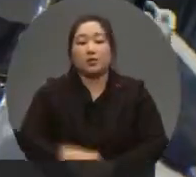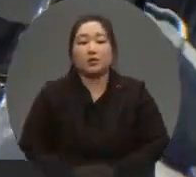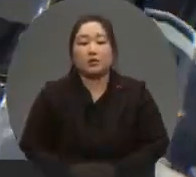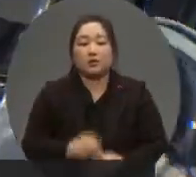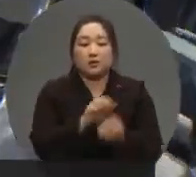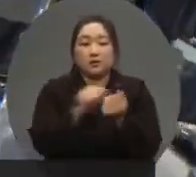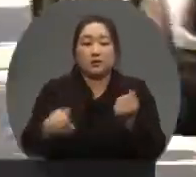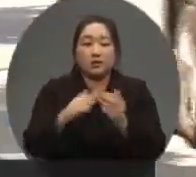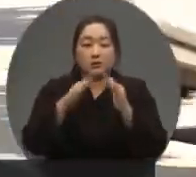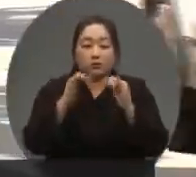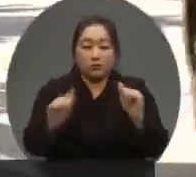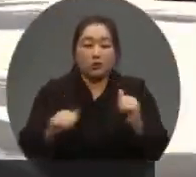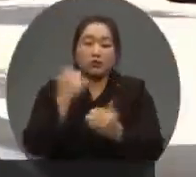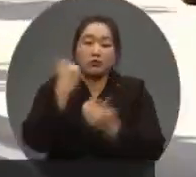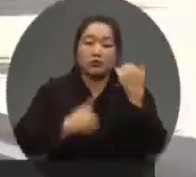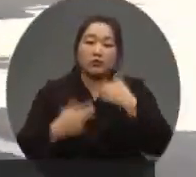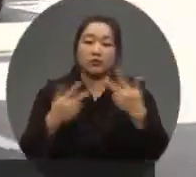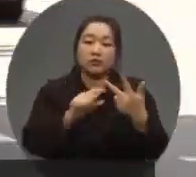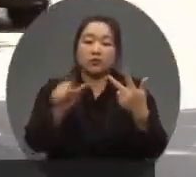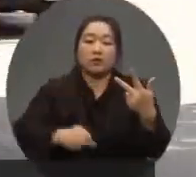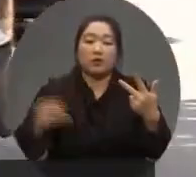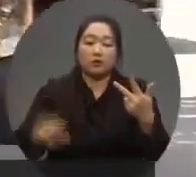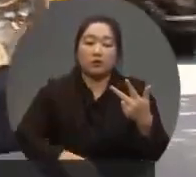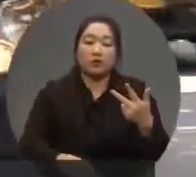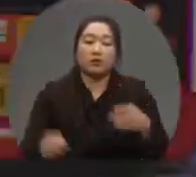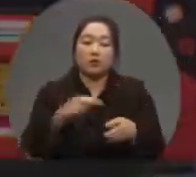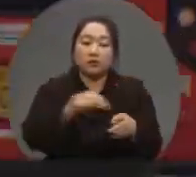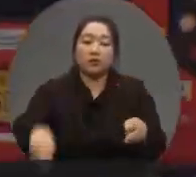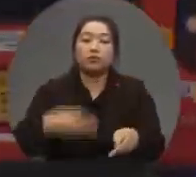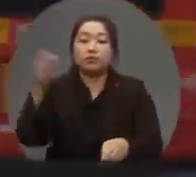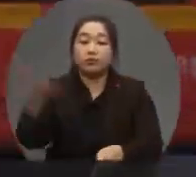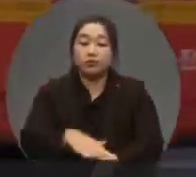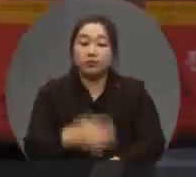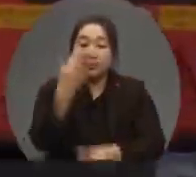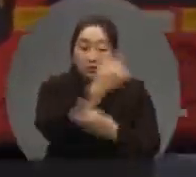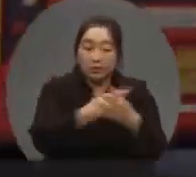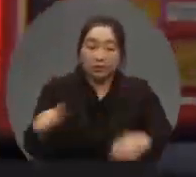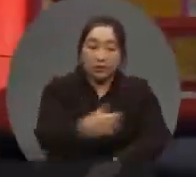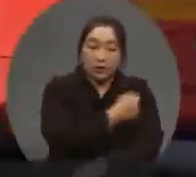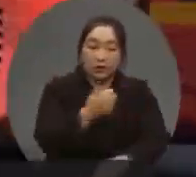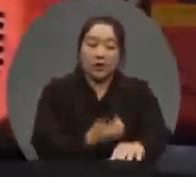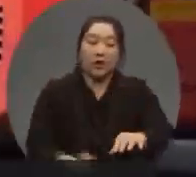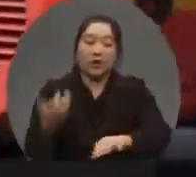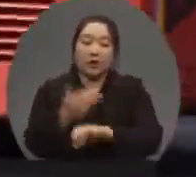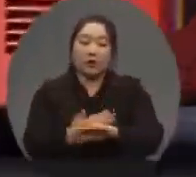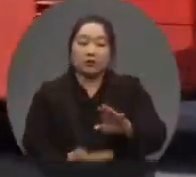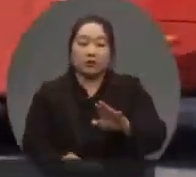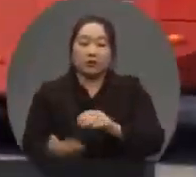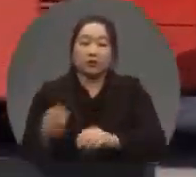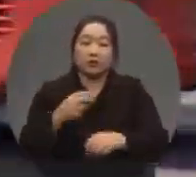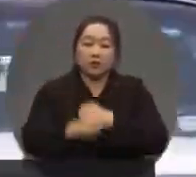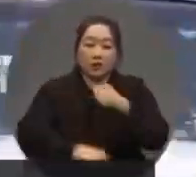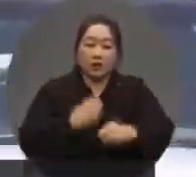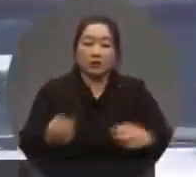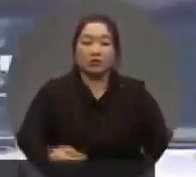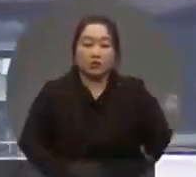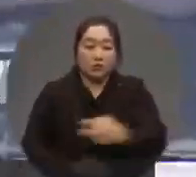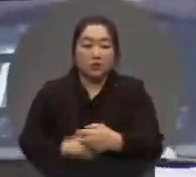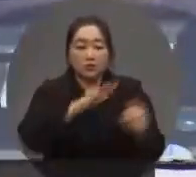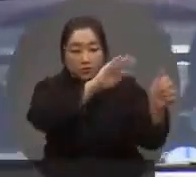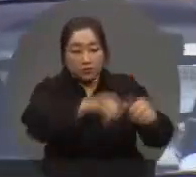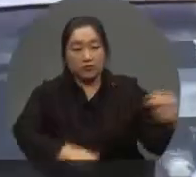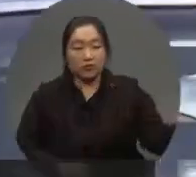면 누구나 7월부터 무료로 버스를 탈 수 있는데 청주를 오가는 버스와 혁신도시 자율주행 버스 수요